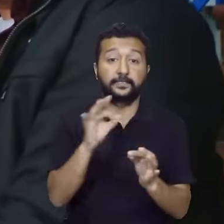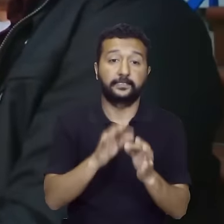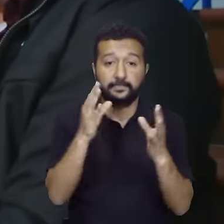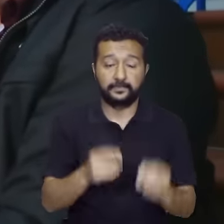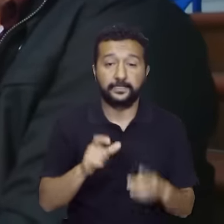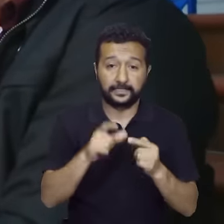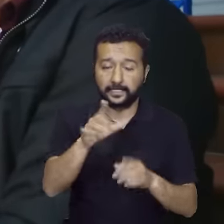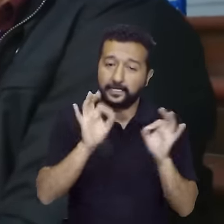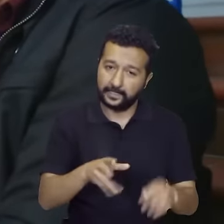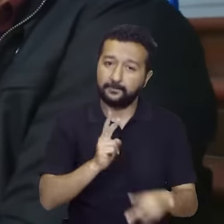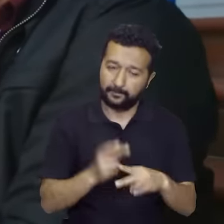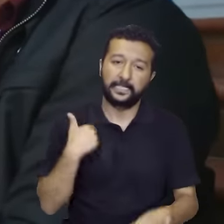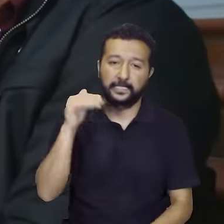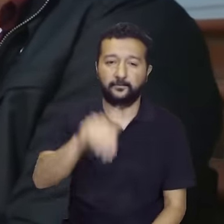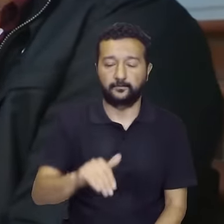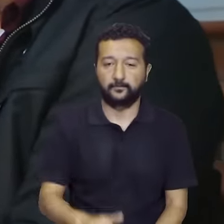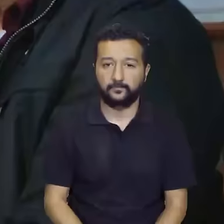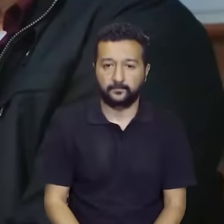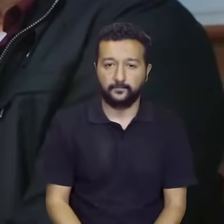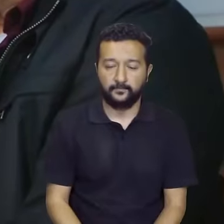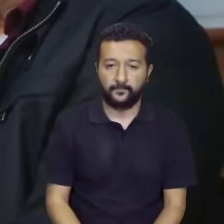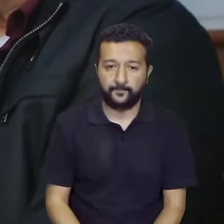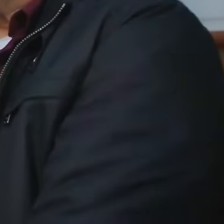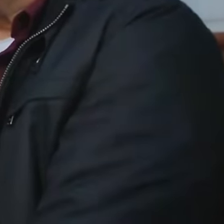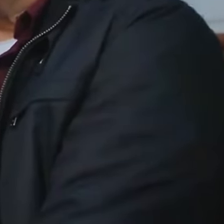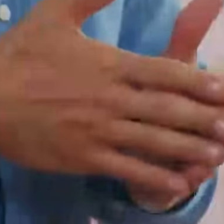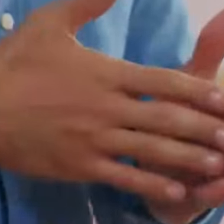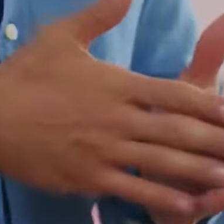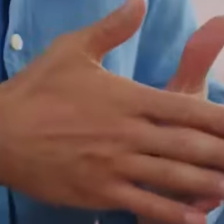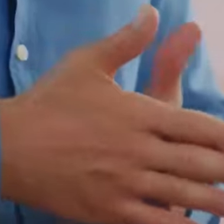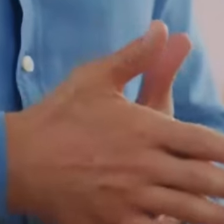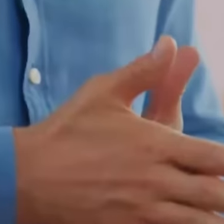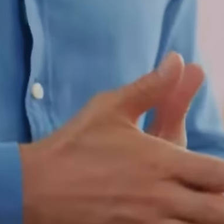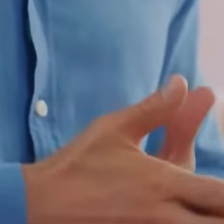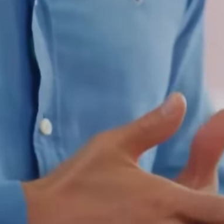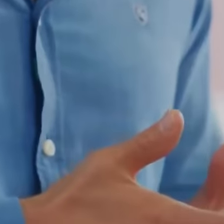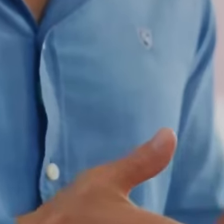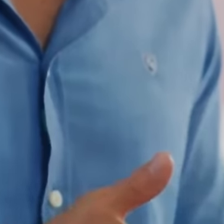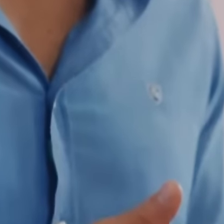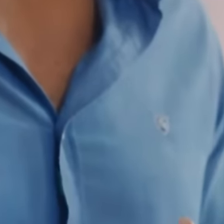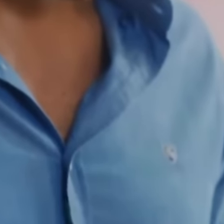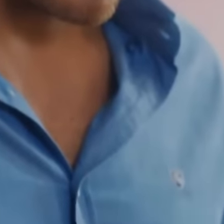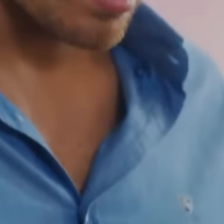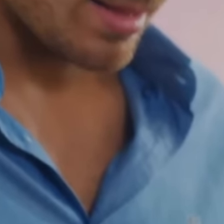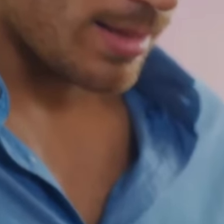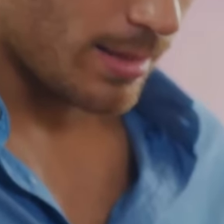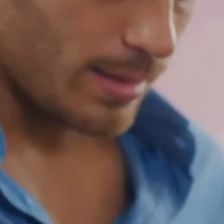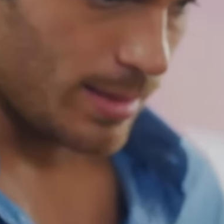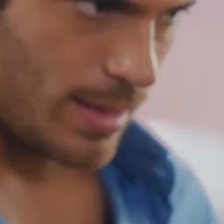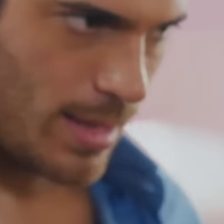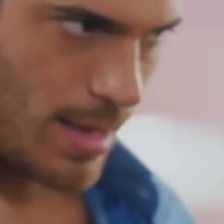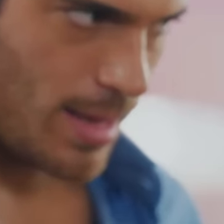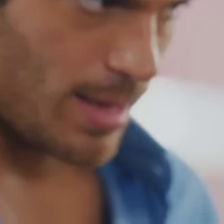Hayır Şener'im, tamam geliyorum. Kararlı ve keskin bakışlarını ileri bir noktaya dikti. Itır ve Tarık'ın tedirgin ovuşturduğu